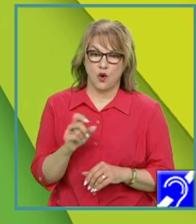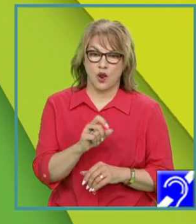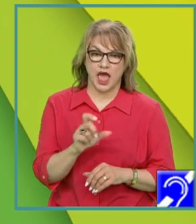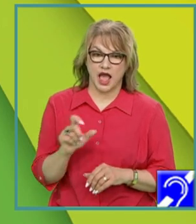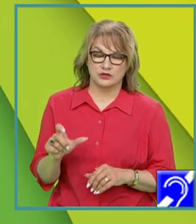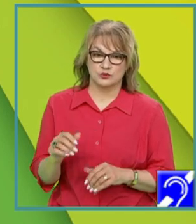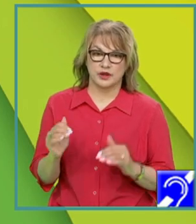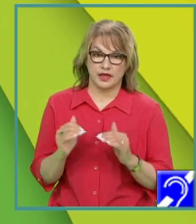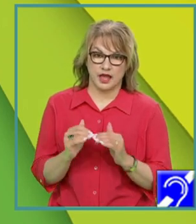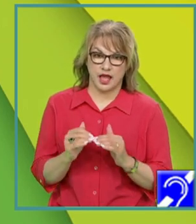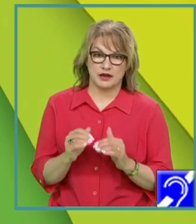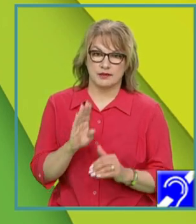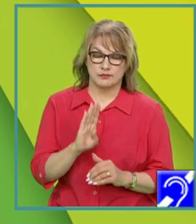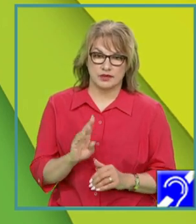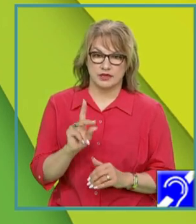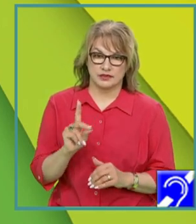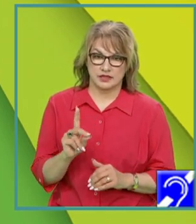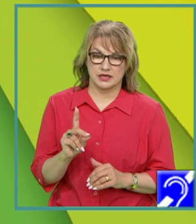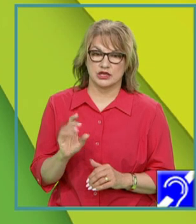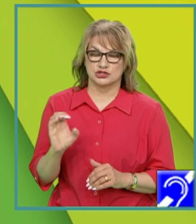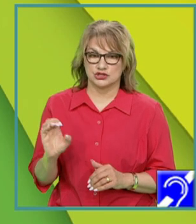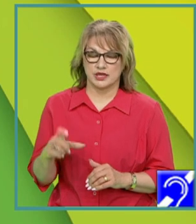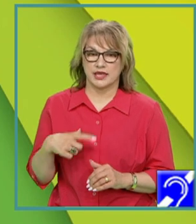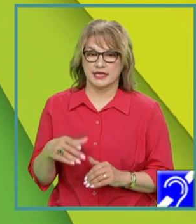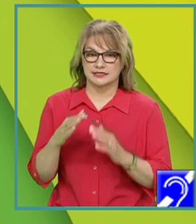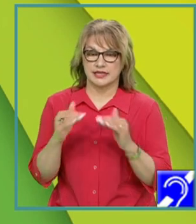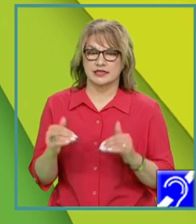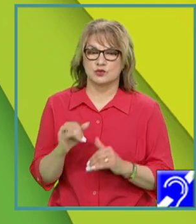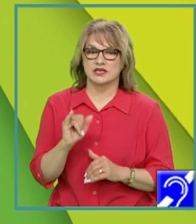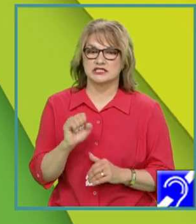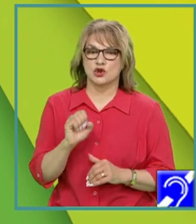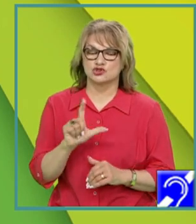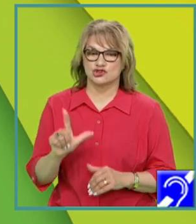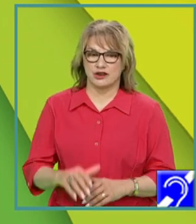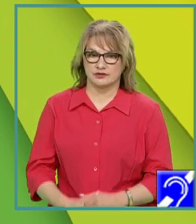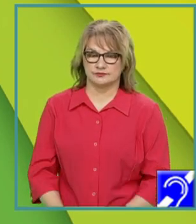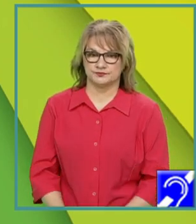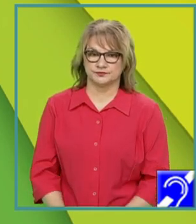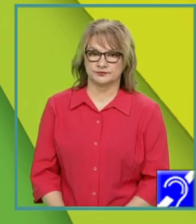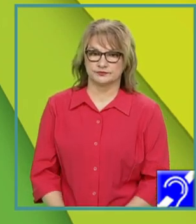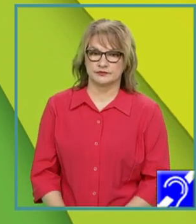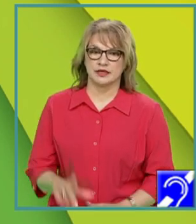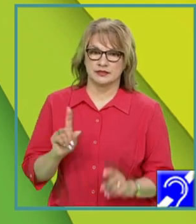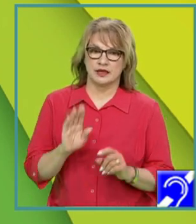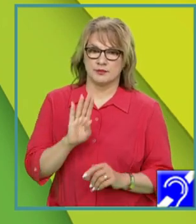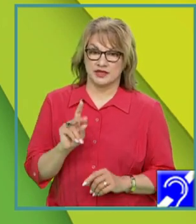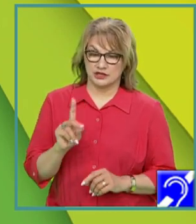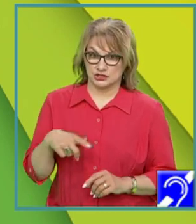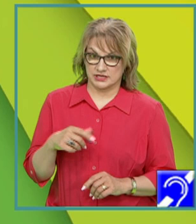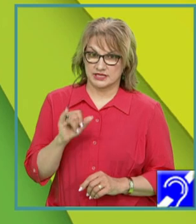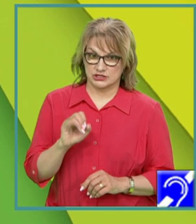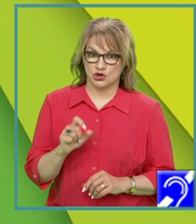și anume b d c triunghi Isus cel Dacă b d c este triunghi